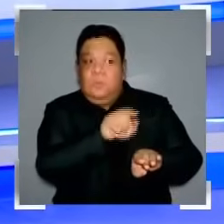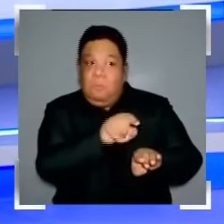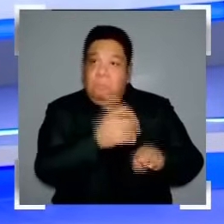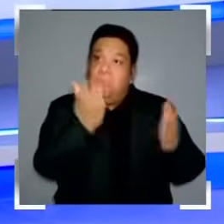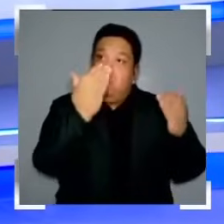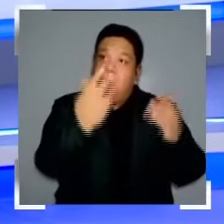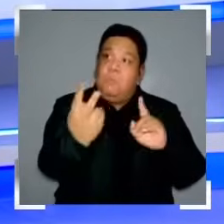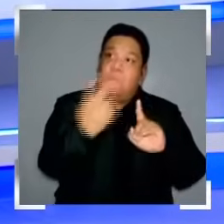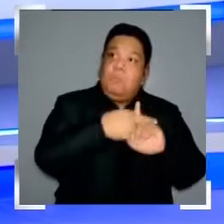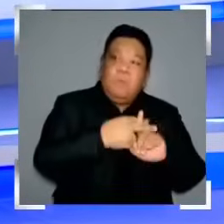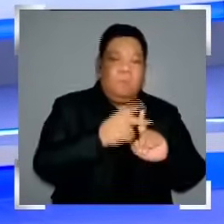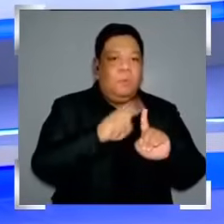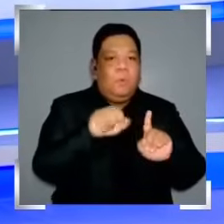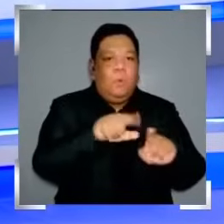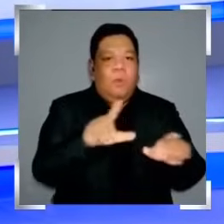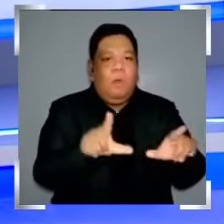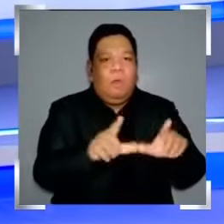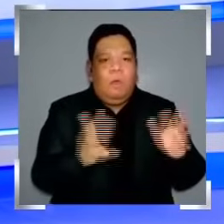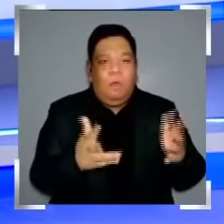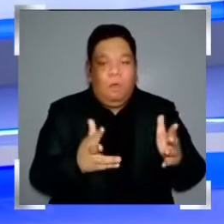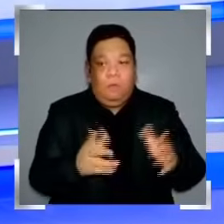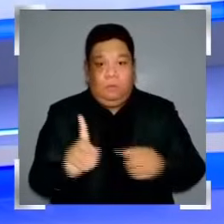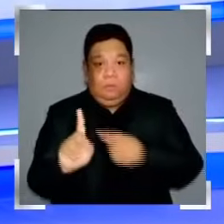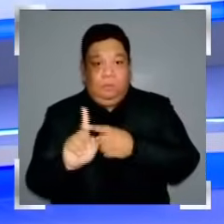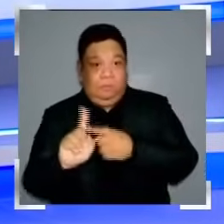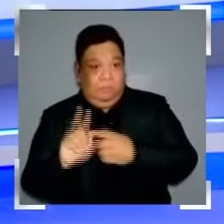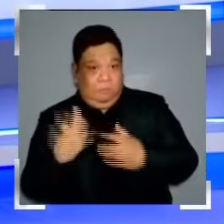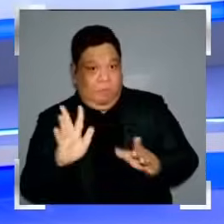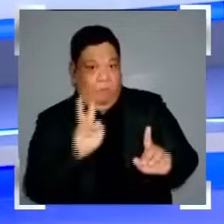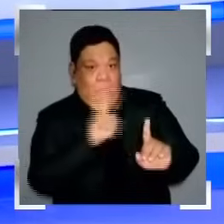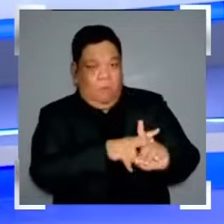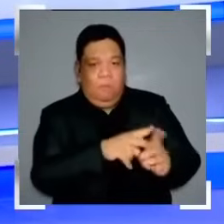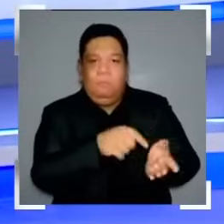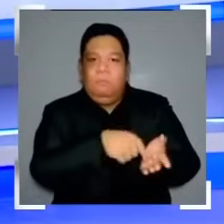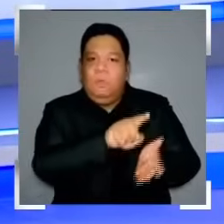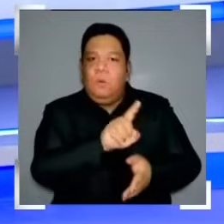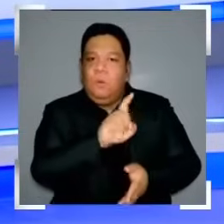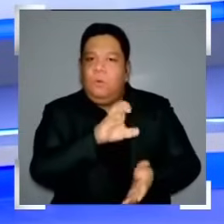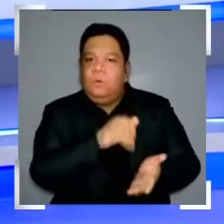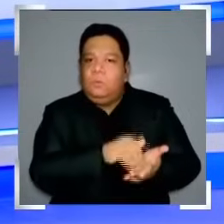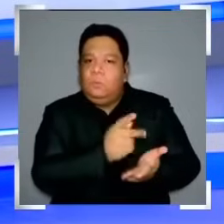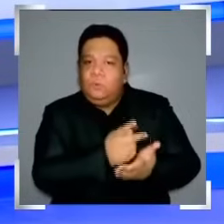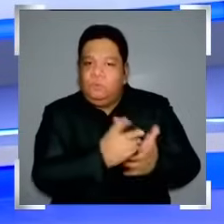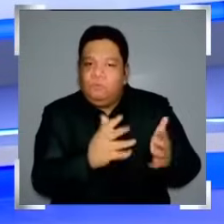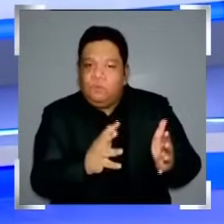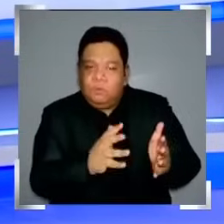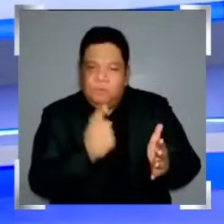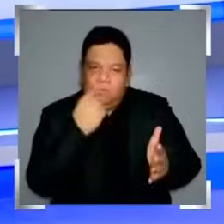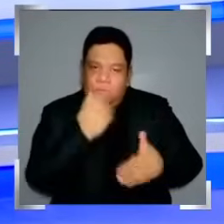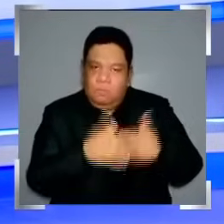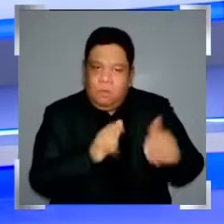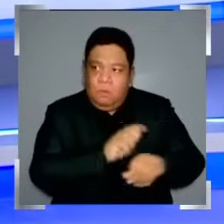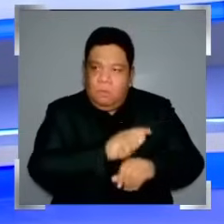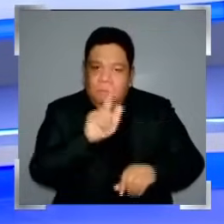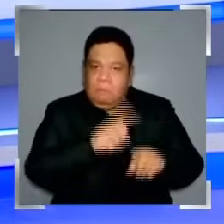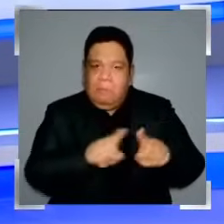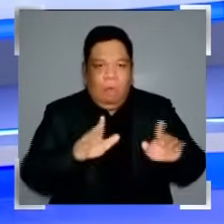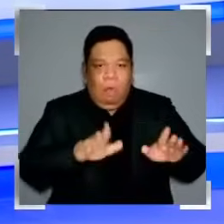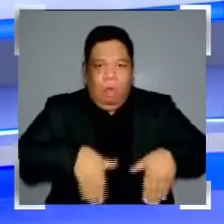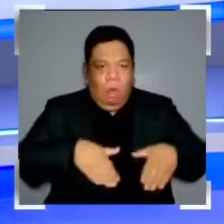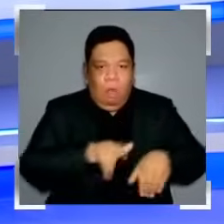isang nag-apply, nakapagbayad na siya ng mahigit 100,000 piso para maproseso ang kanyang pagbiyahe, pero hindi pa rin siya